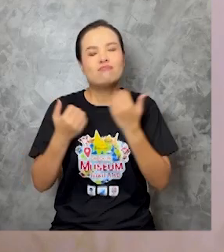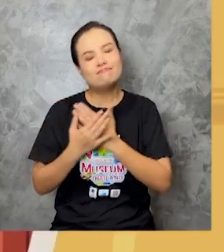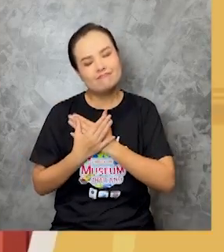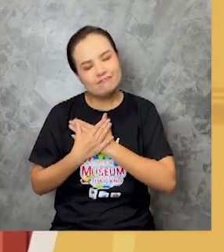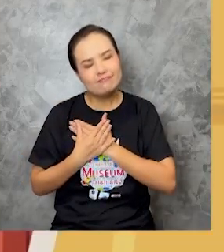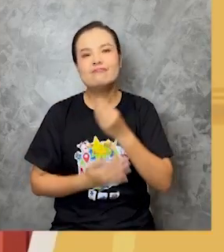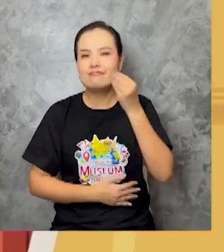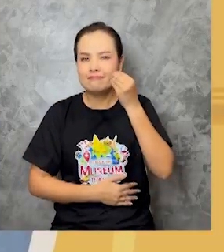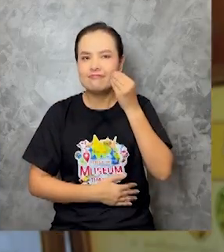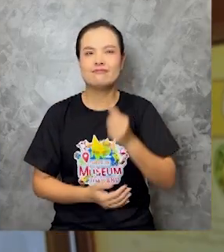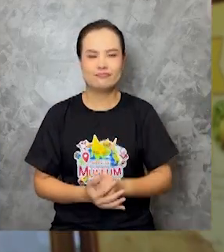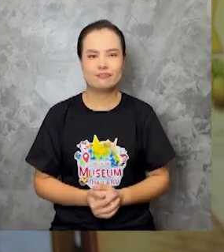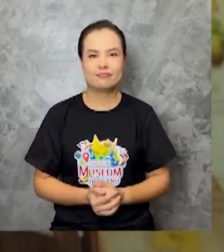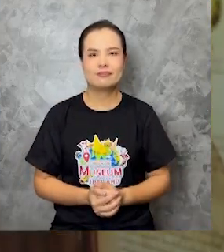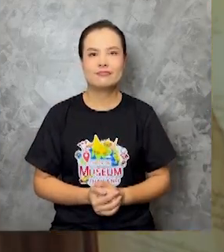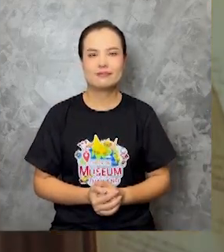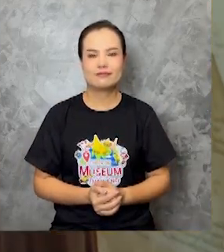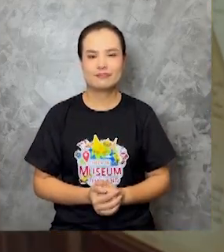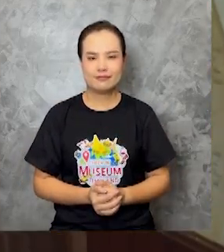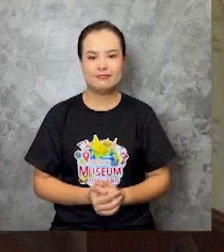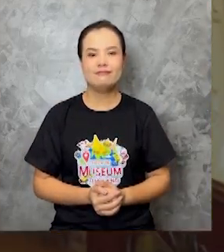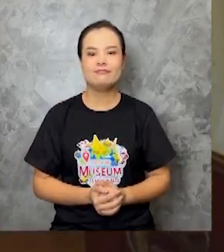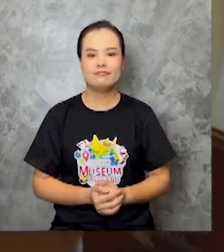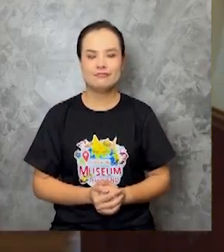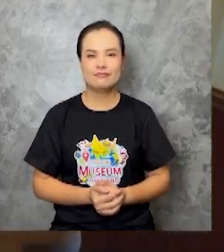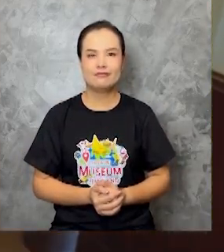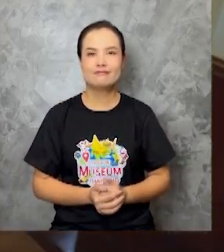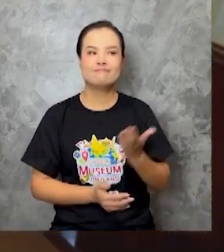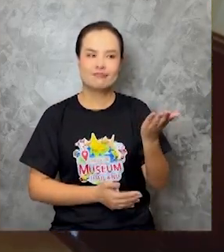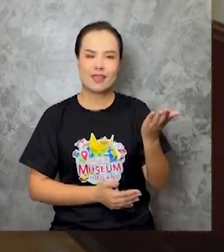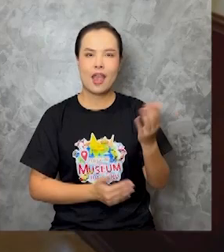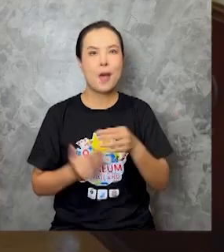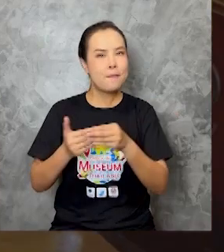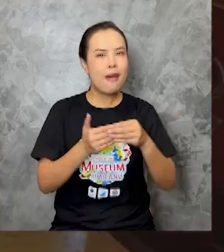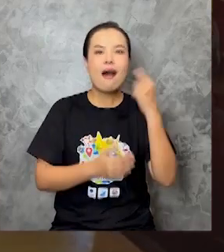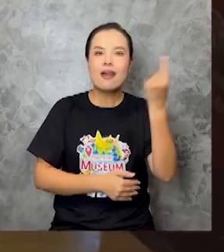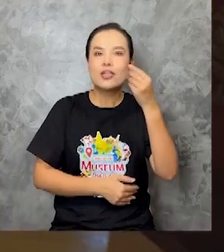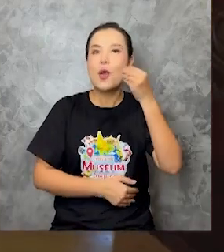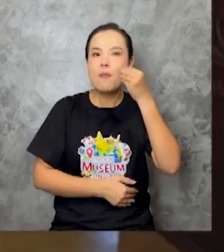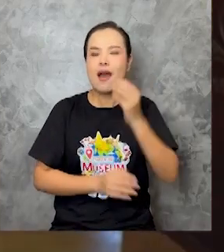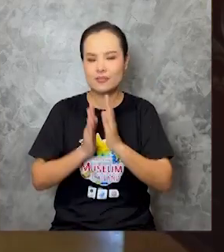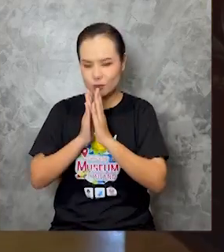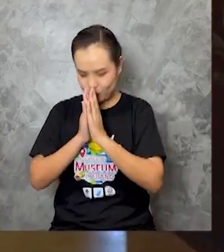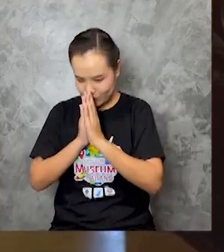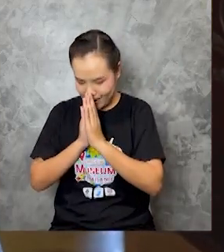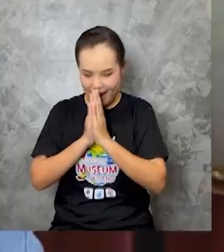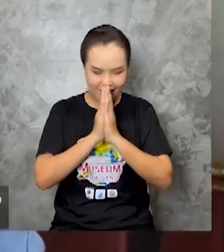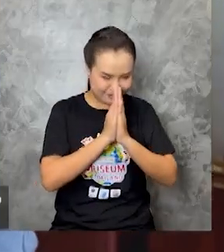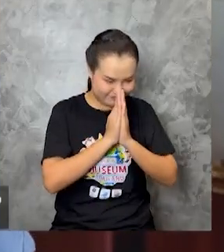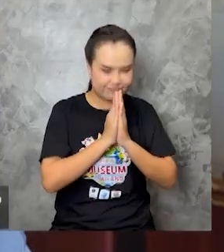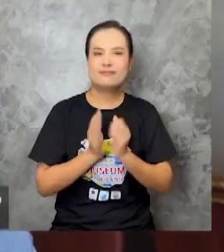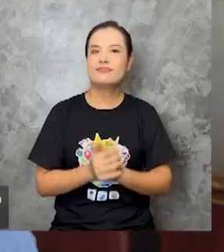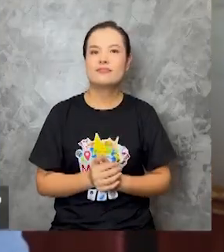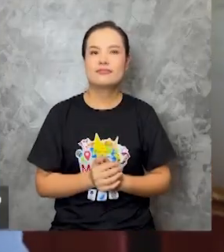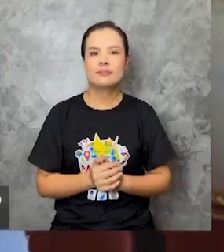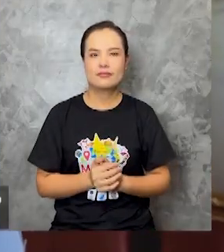ค่ะ ตอนนี้ก็อยู่กับพี่มูนะคะที่จะพาเราทัวร์บ้านนะคะสวัสดีค่ะ สวัสดีค่ะ ถ้าเกิ